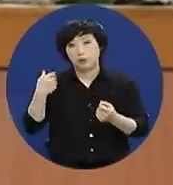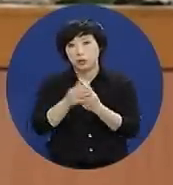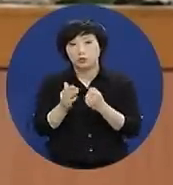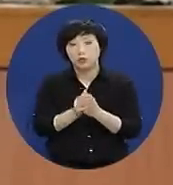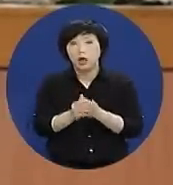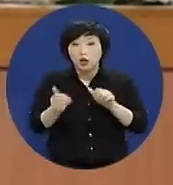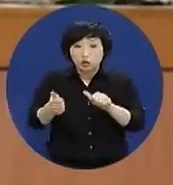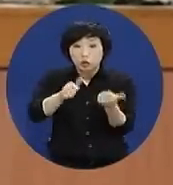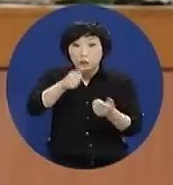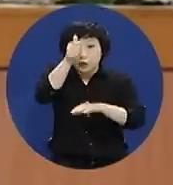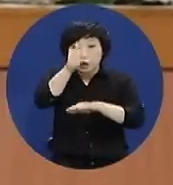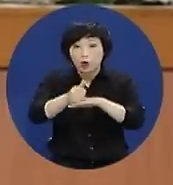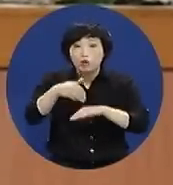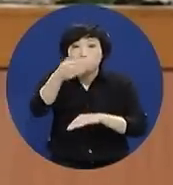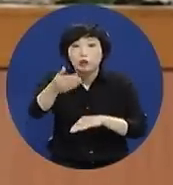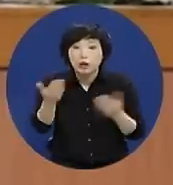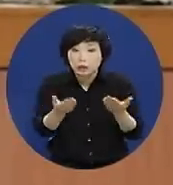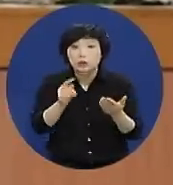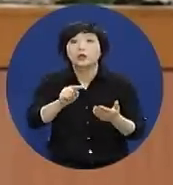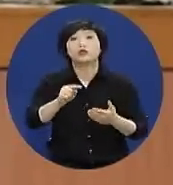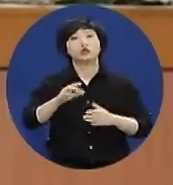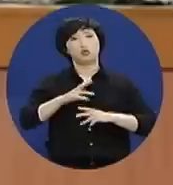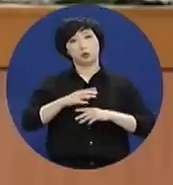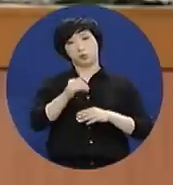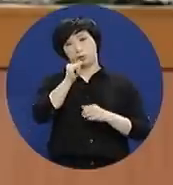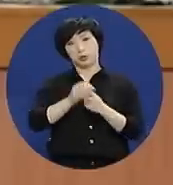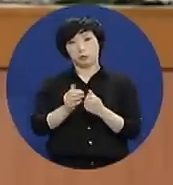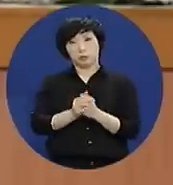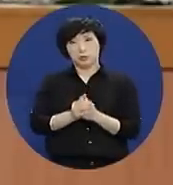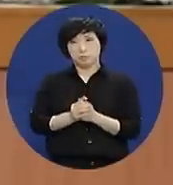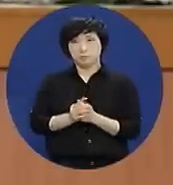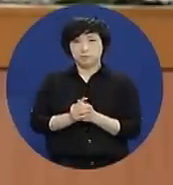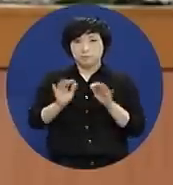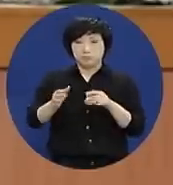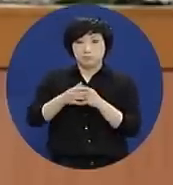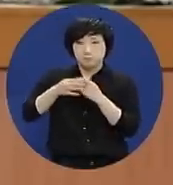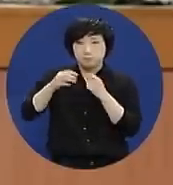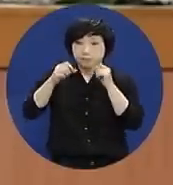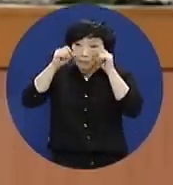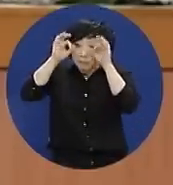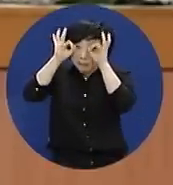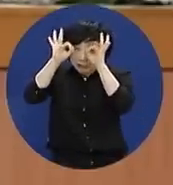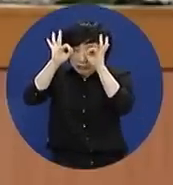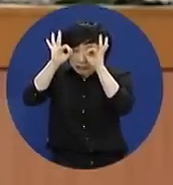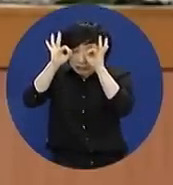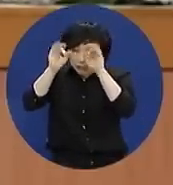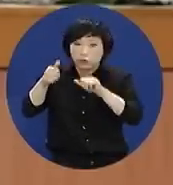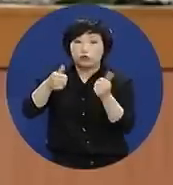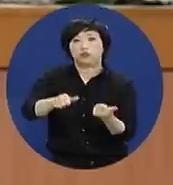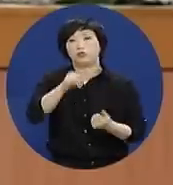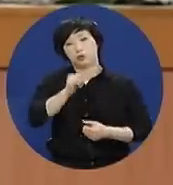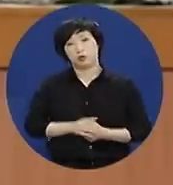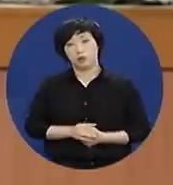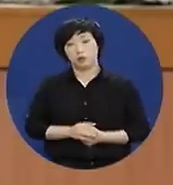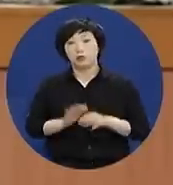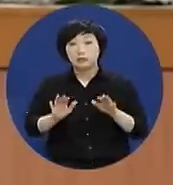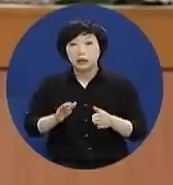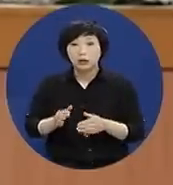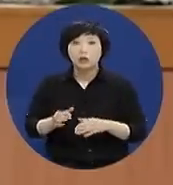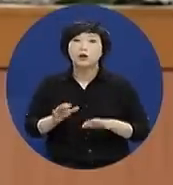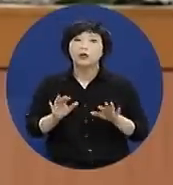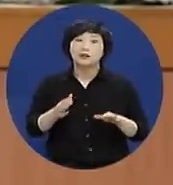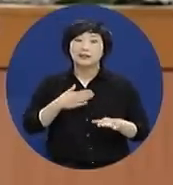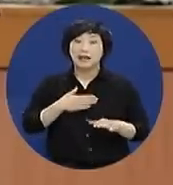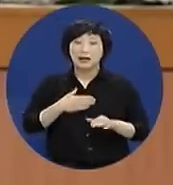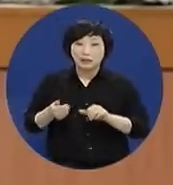怖いと思う時死ぬことが恐ろしくなりますしかし私が